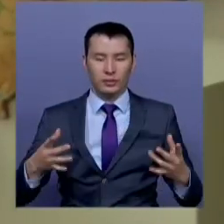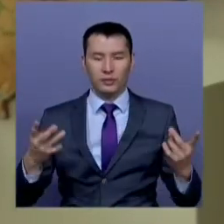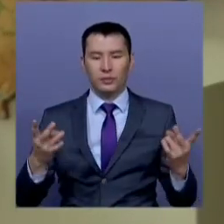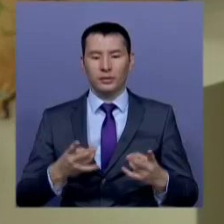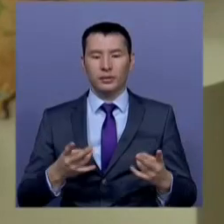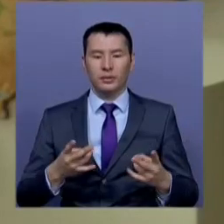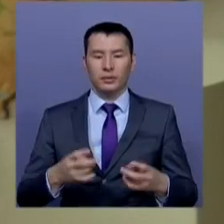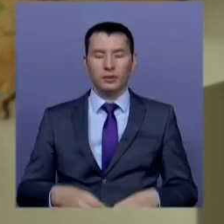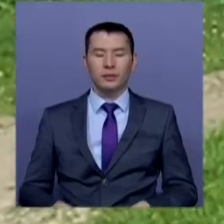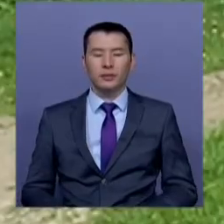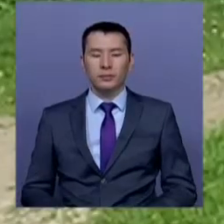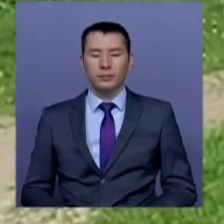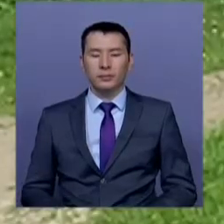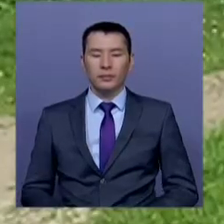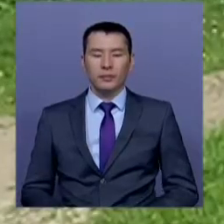посещений национальных парков.